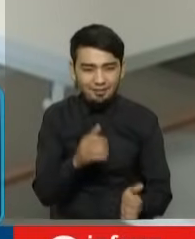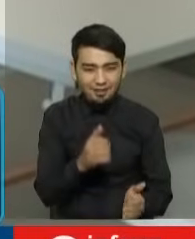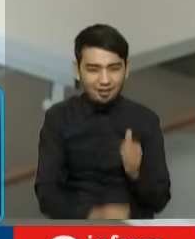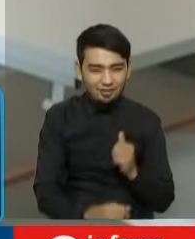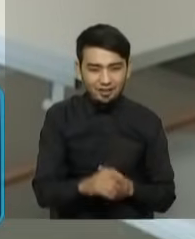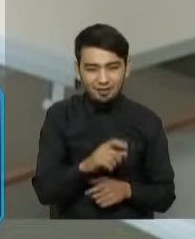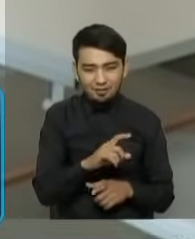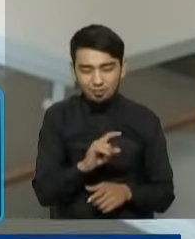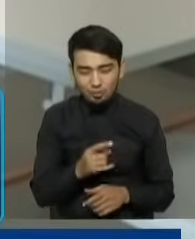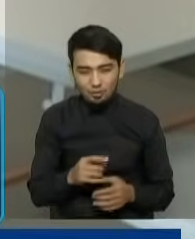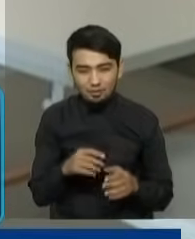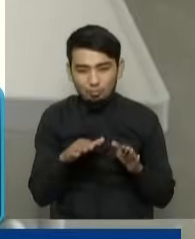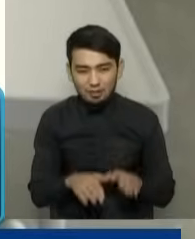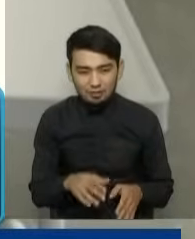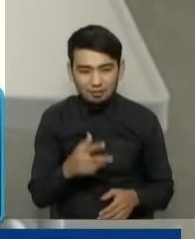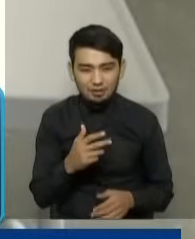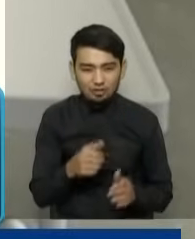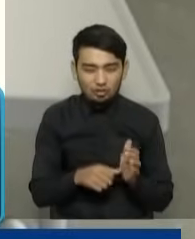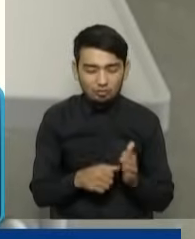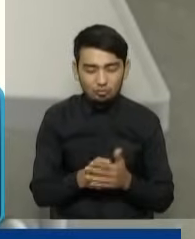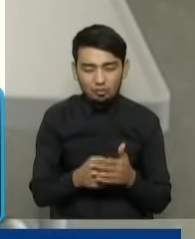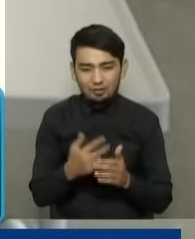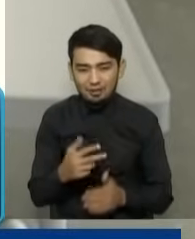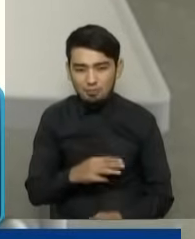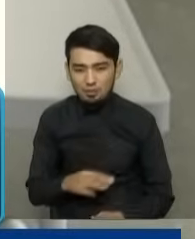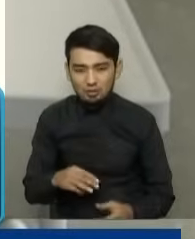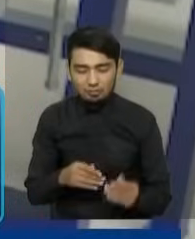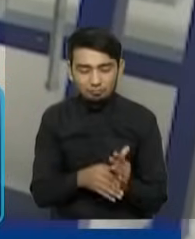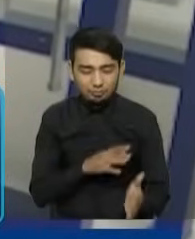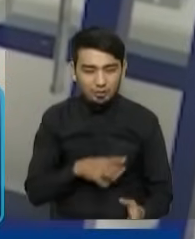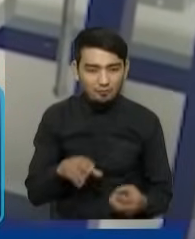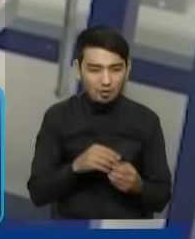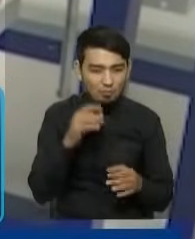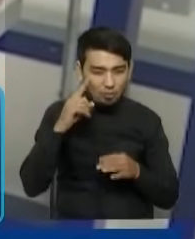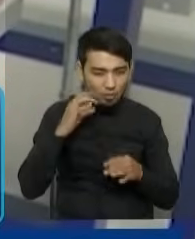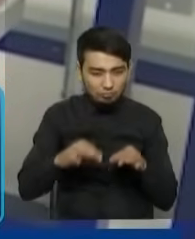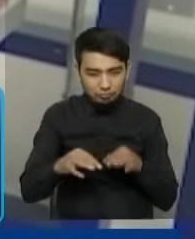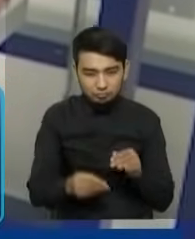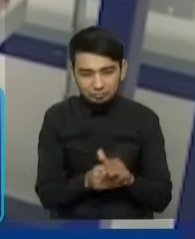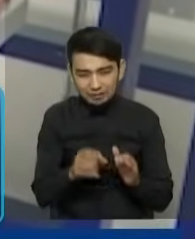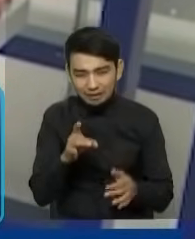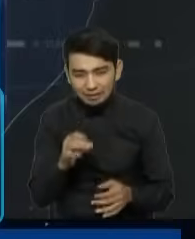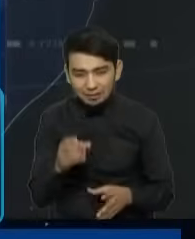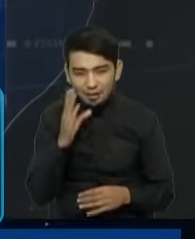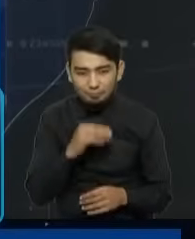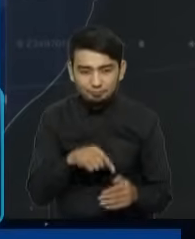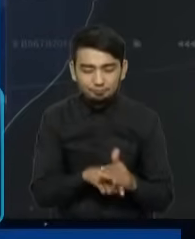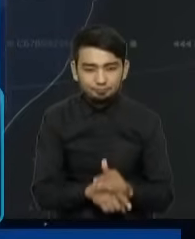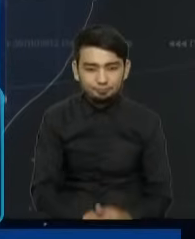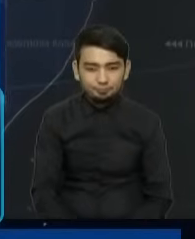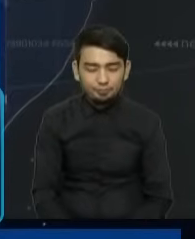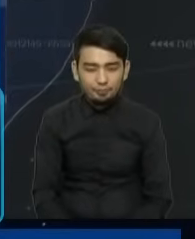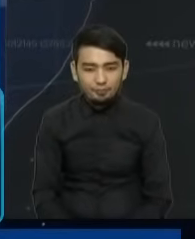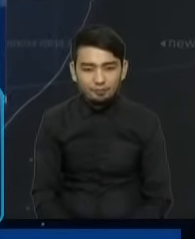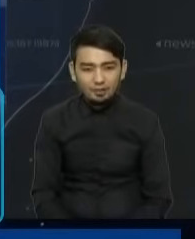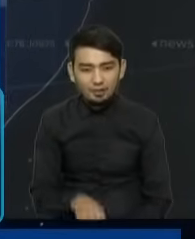от 3,6 до 8,3 миллионов тенге. Но критики проекта почти сразу заговорили о коррупционных рисках. Какие-то будут